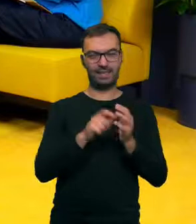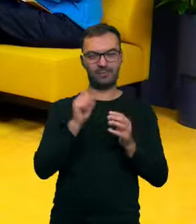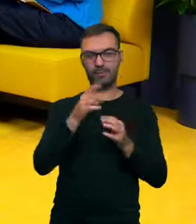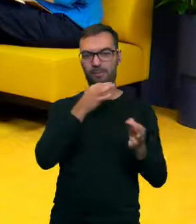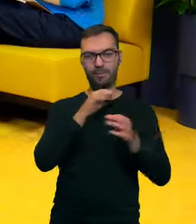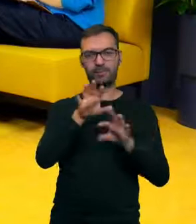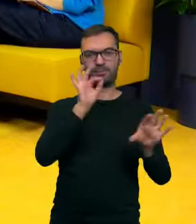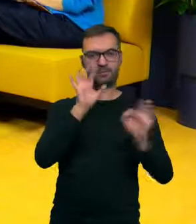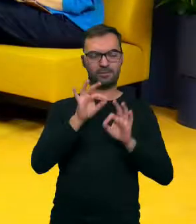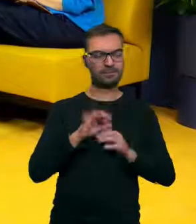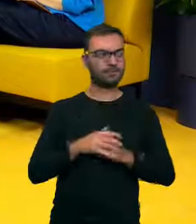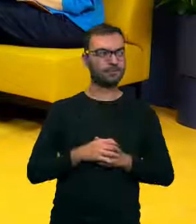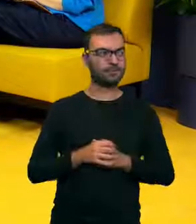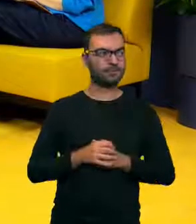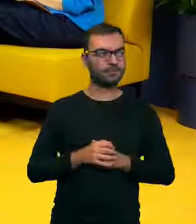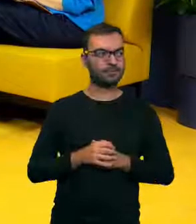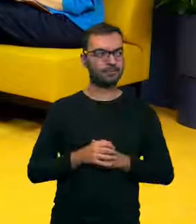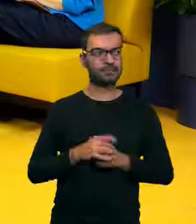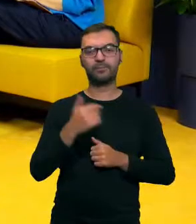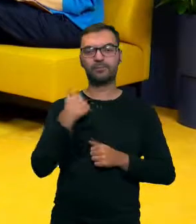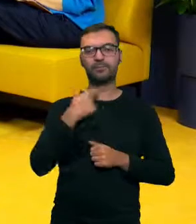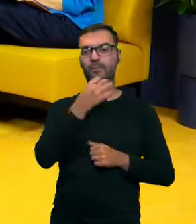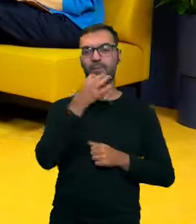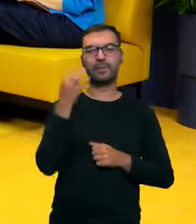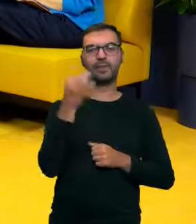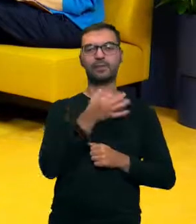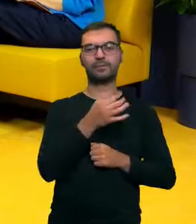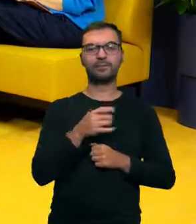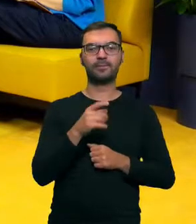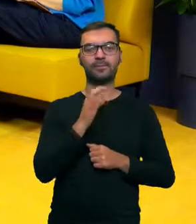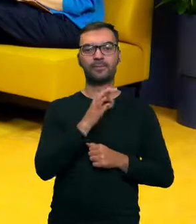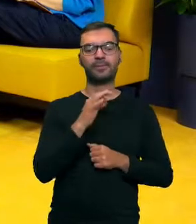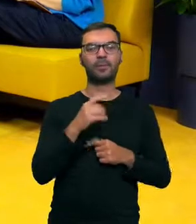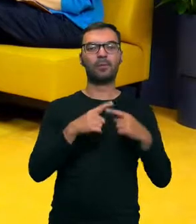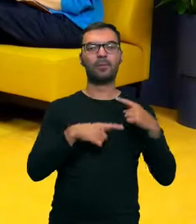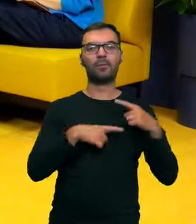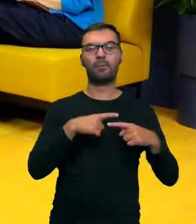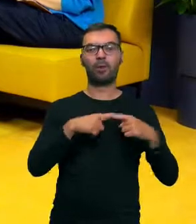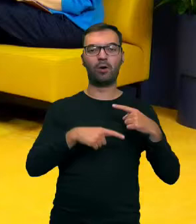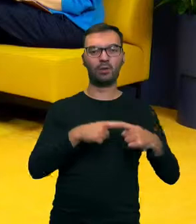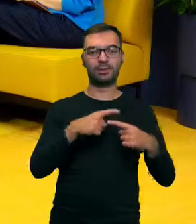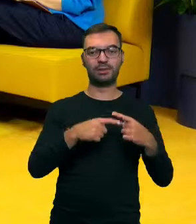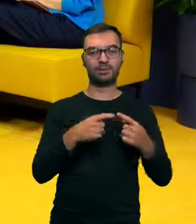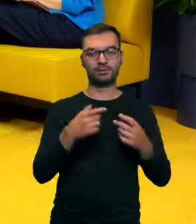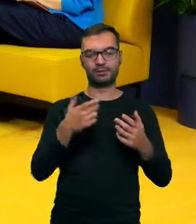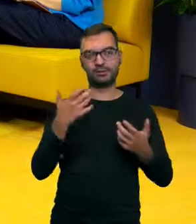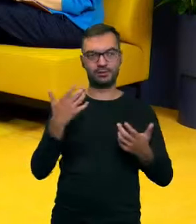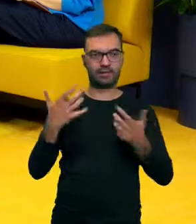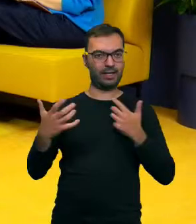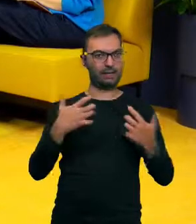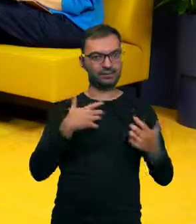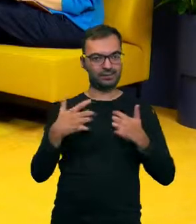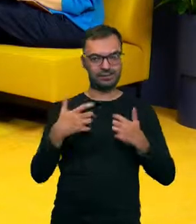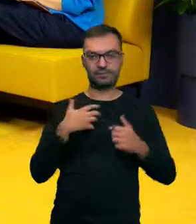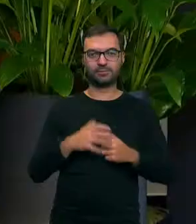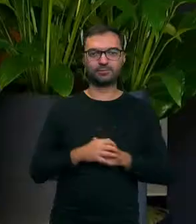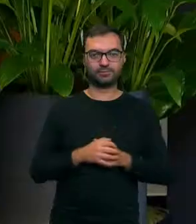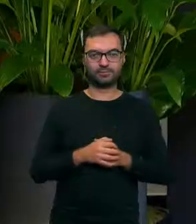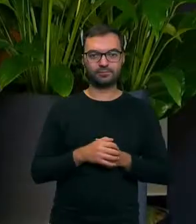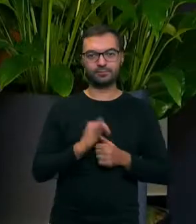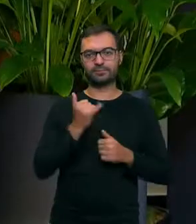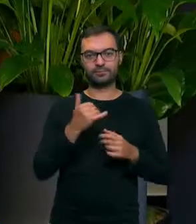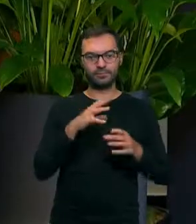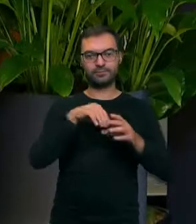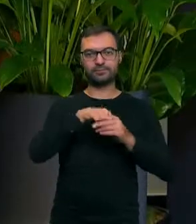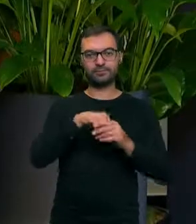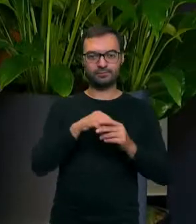pytania do gości wcześniej. I takie pytanie właśnie pojawiło się o twój proces twórczy tutaj i o to twoje wchodzenie